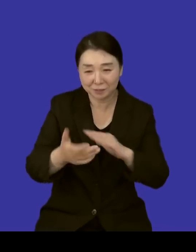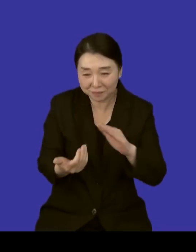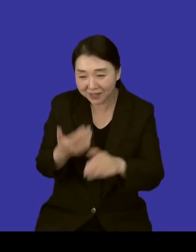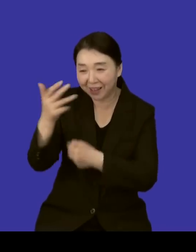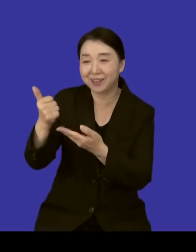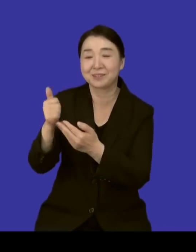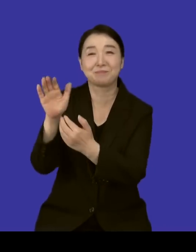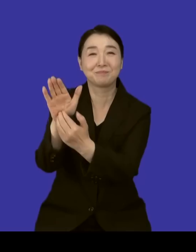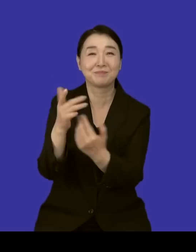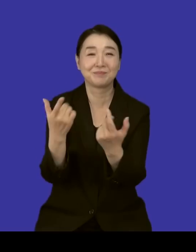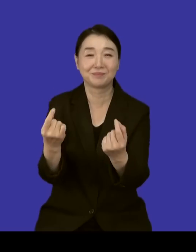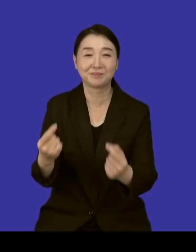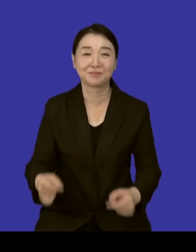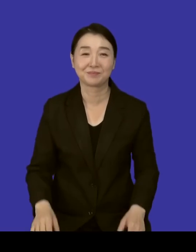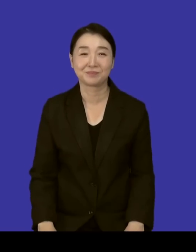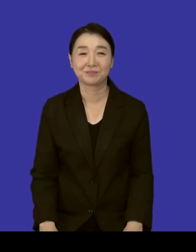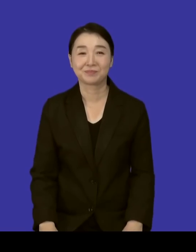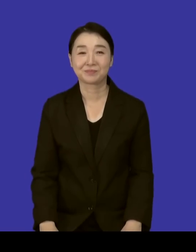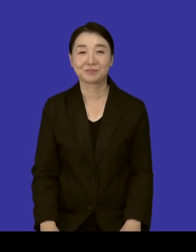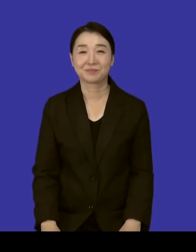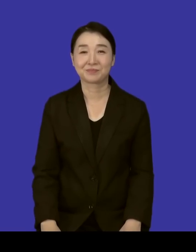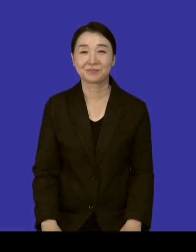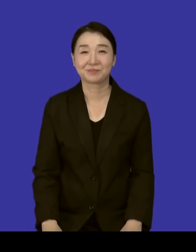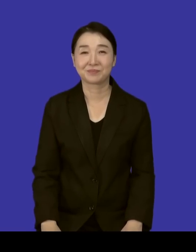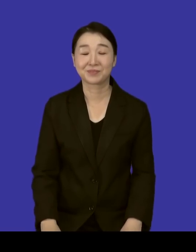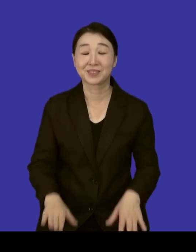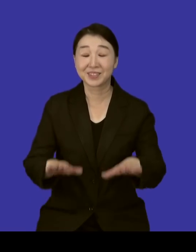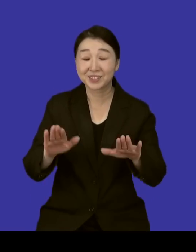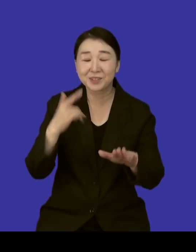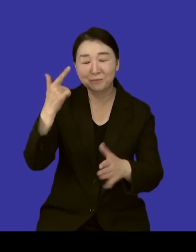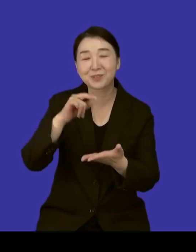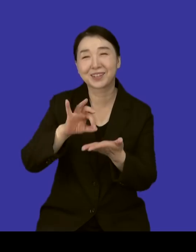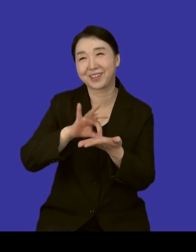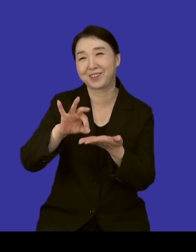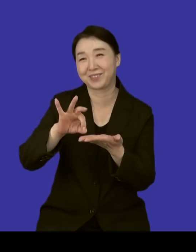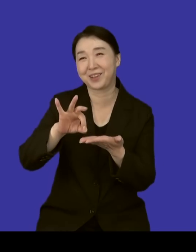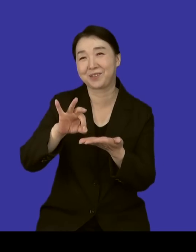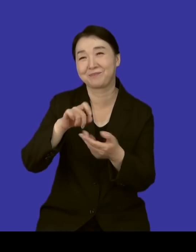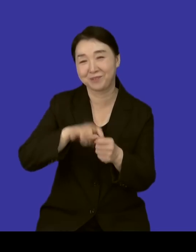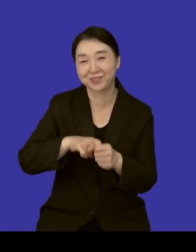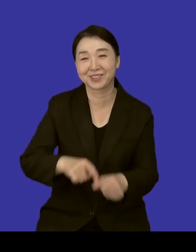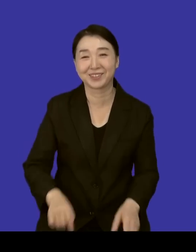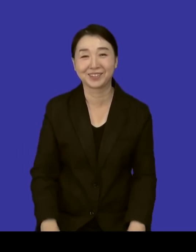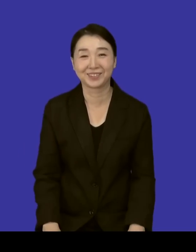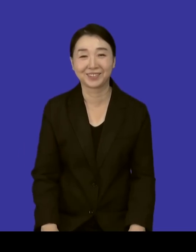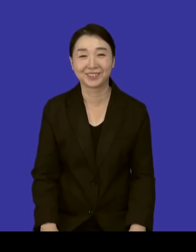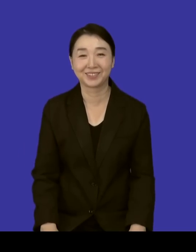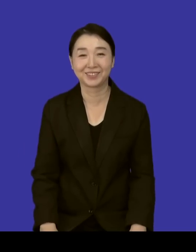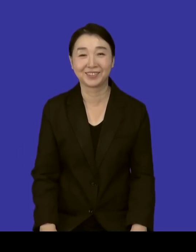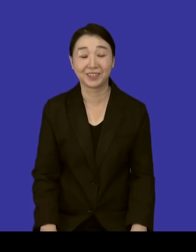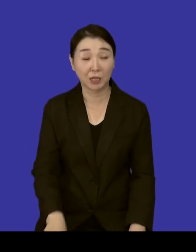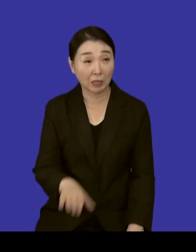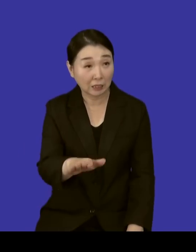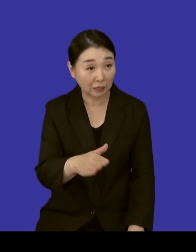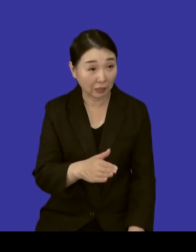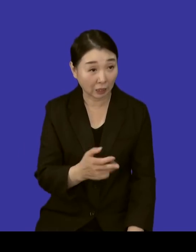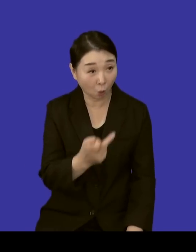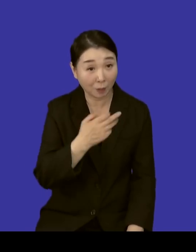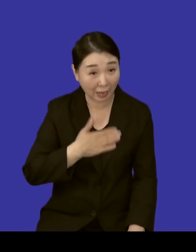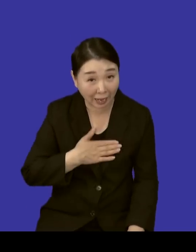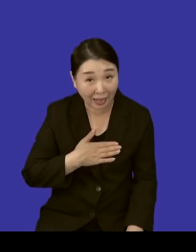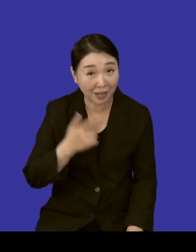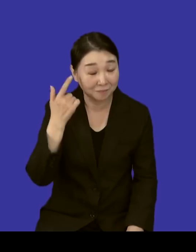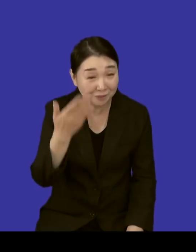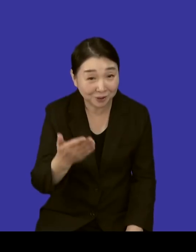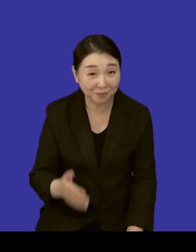아, 지금 이렇게 써야 되니까. 그치. 저희 양재야 네. 오빠 기억나? 이러면 탁 나오면 예? 한인 식당에서